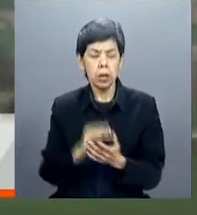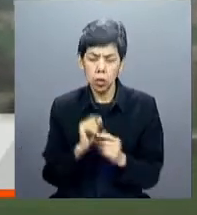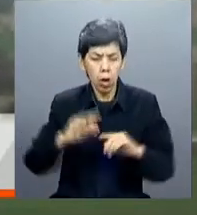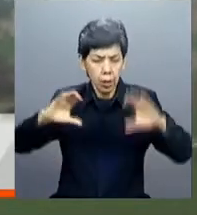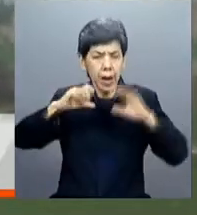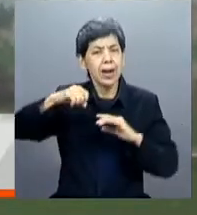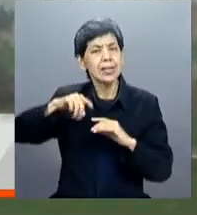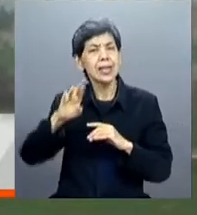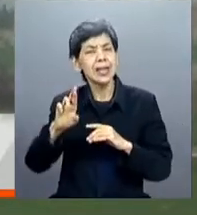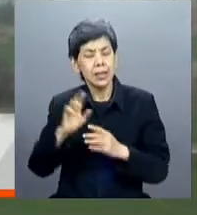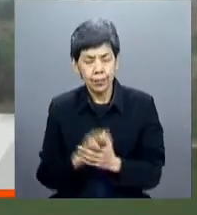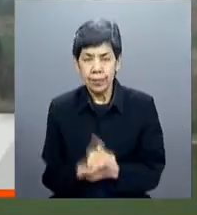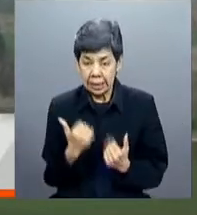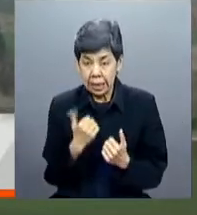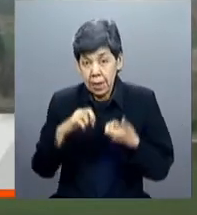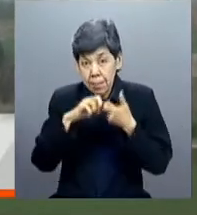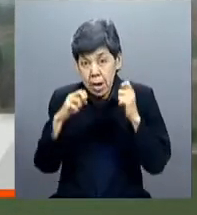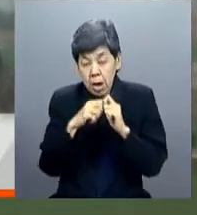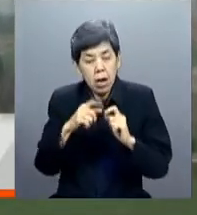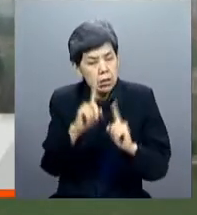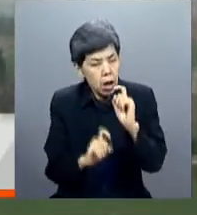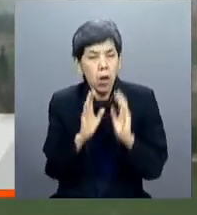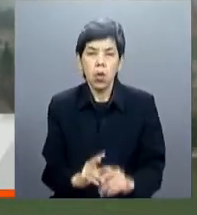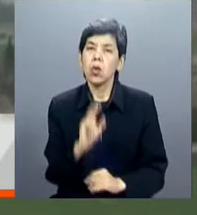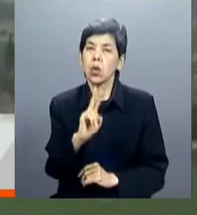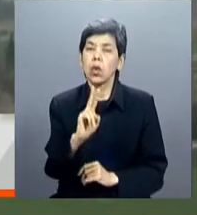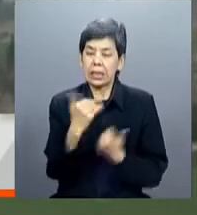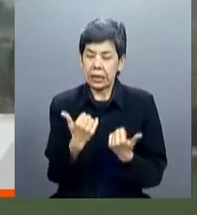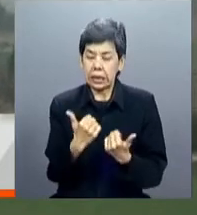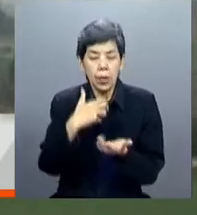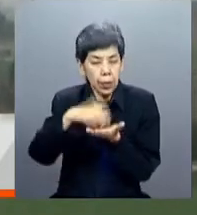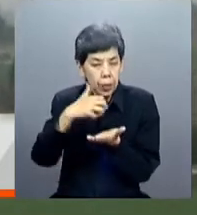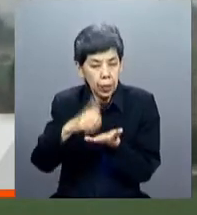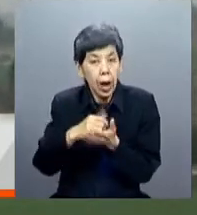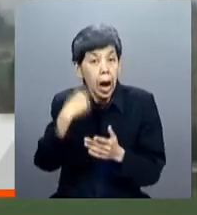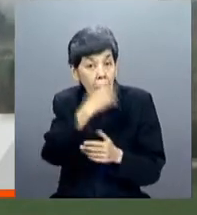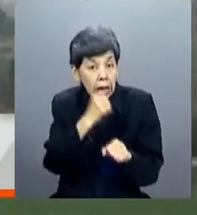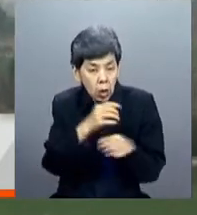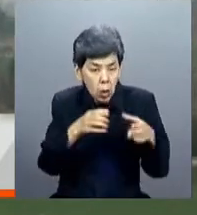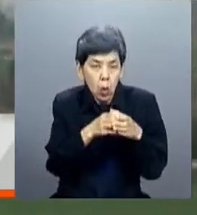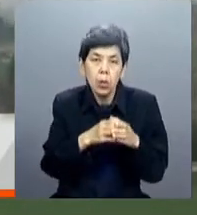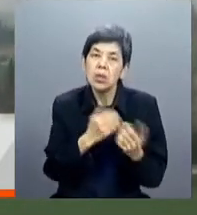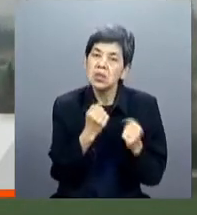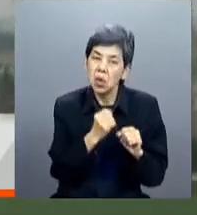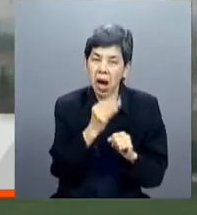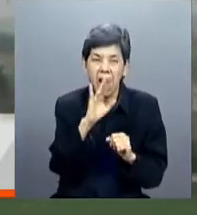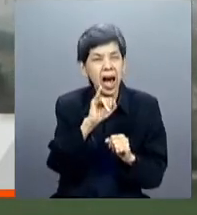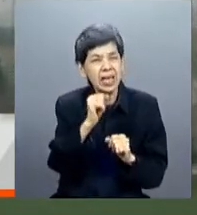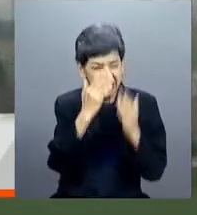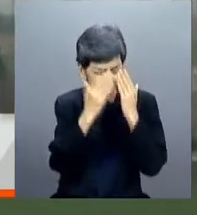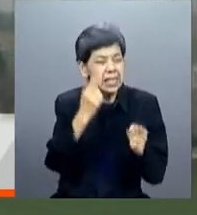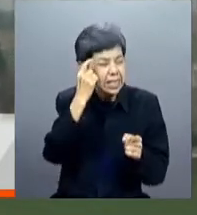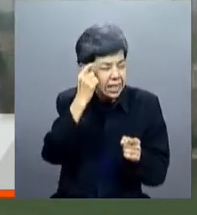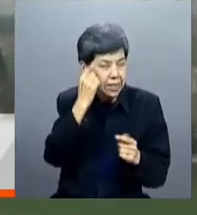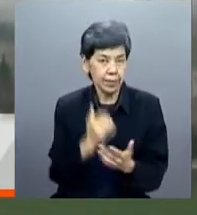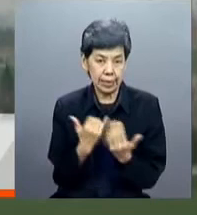าลซีเรียในเมืองฮามาส่งผลให้มีผู้เสียชีวิต2คนซึ่งเจ้าหน้าที่รายงานว่าเป็นฝีมือของกลุ่มรัฐอิสลามหรือ IS เห